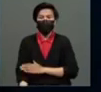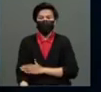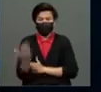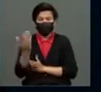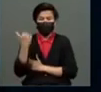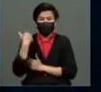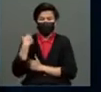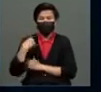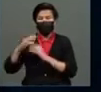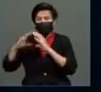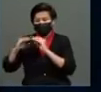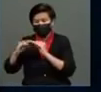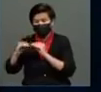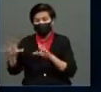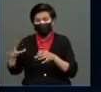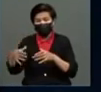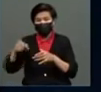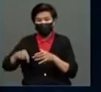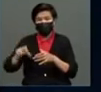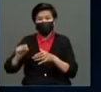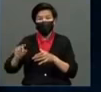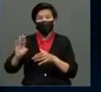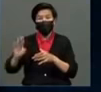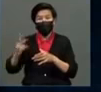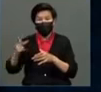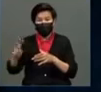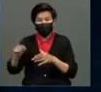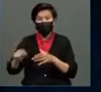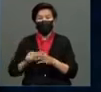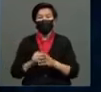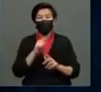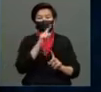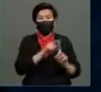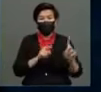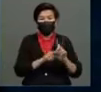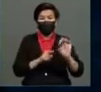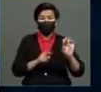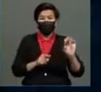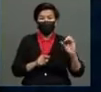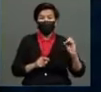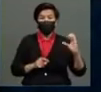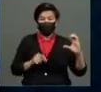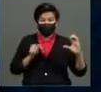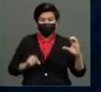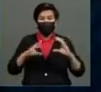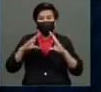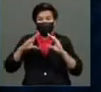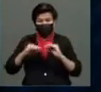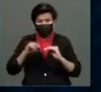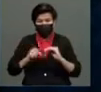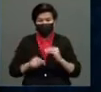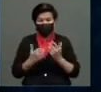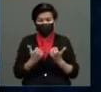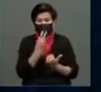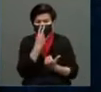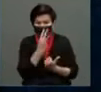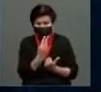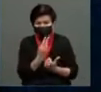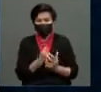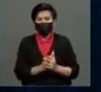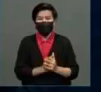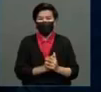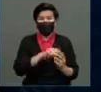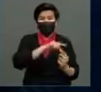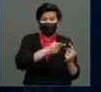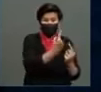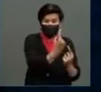คุยกันในที่ประชุมสบค.แล้วก็ EOC จะเห็นว่าเรามาเรียนรู้กัน2ระลอกนะครับระ